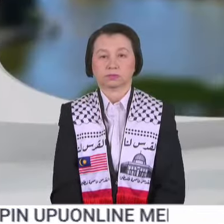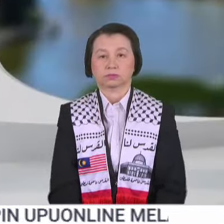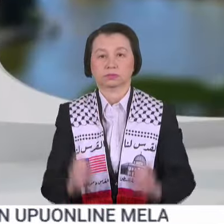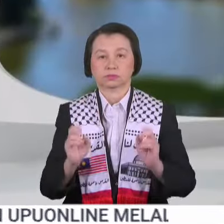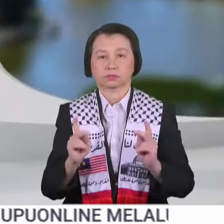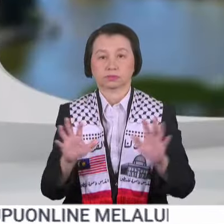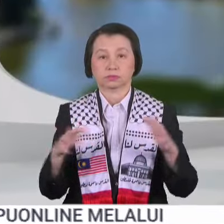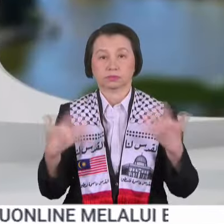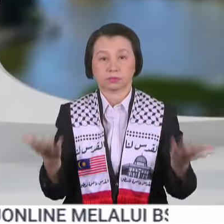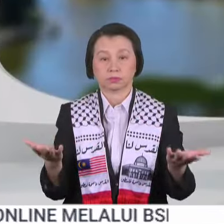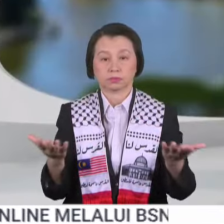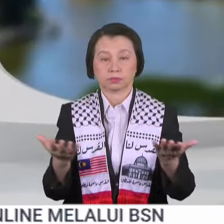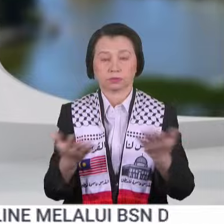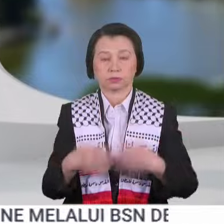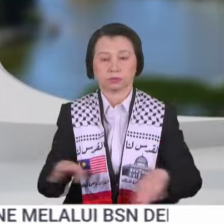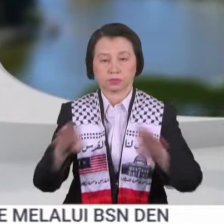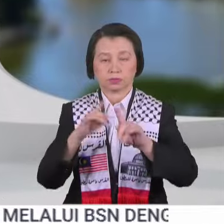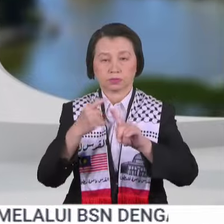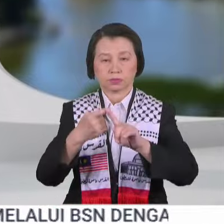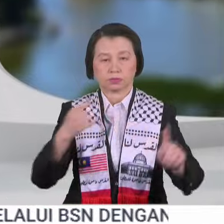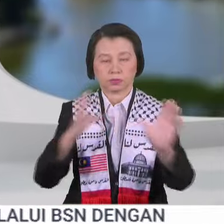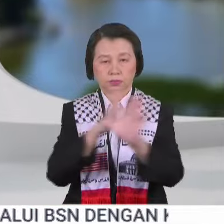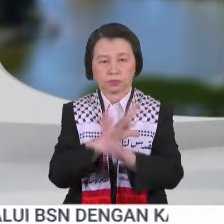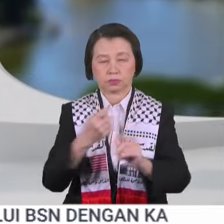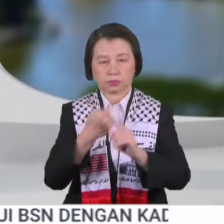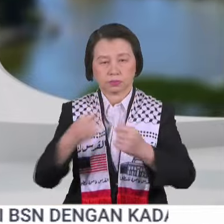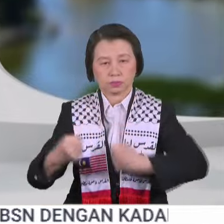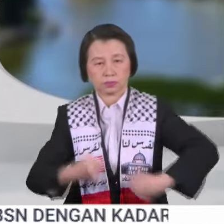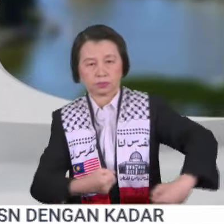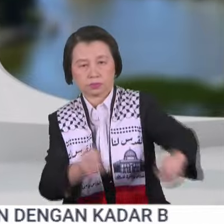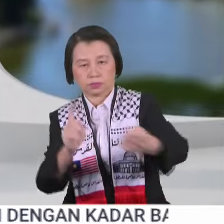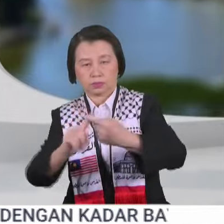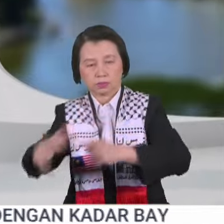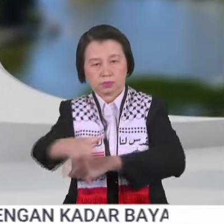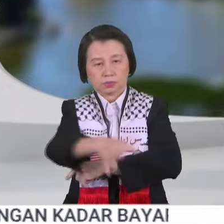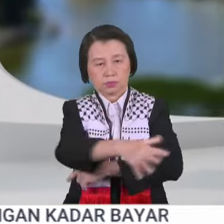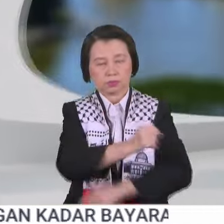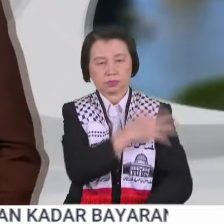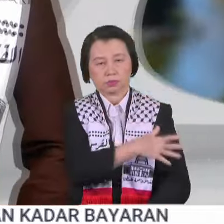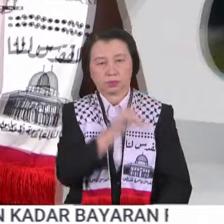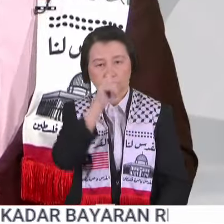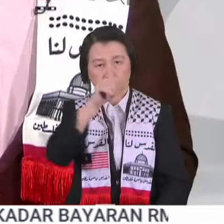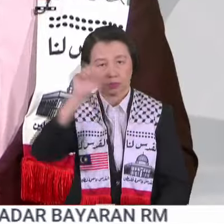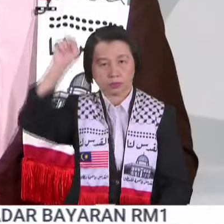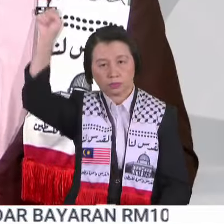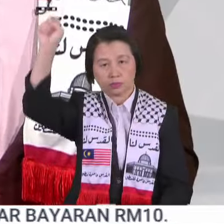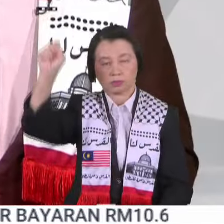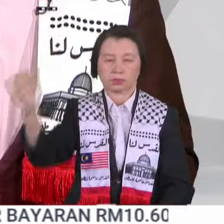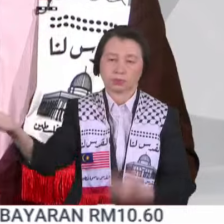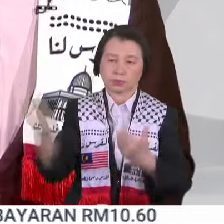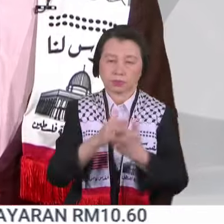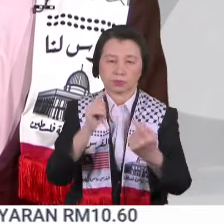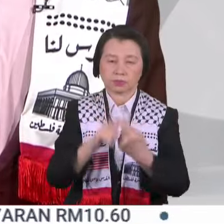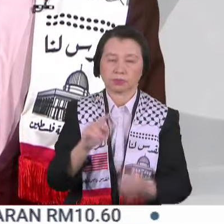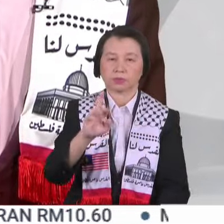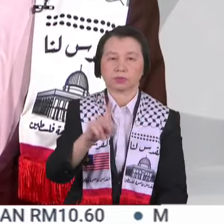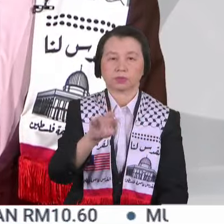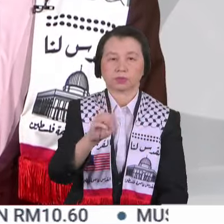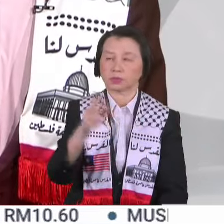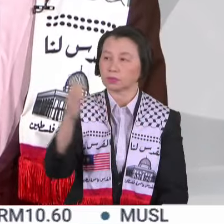Baik, saudara. Perkongsian itu tadi mengakhiri berita dari Sarawak. Dari sungai hingga segara, Palestin pasti merdeka. Kita kembali bersama Sahi